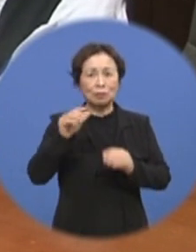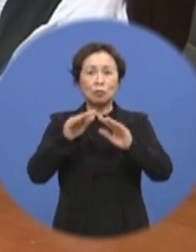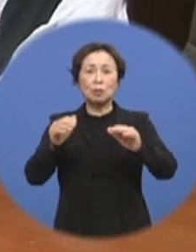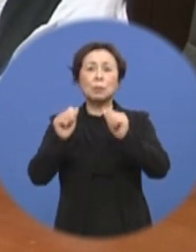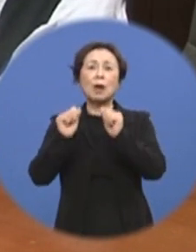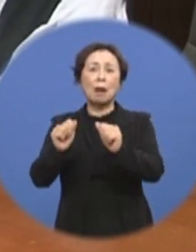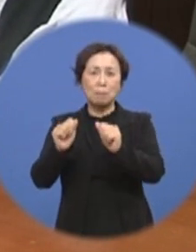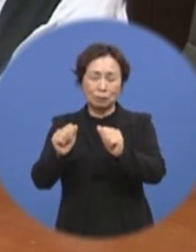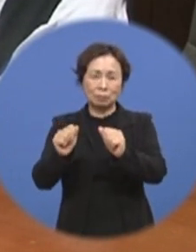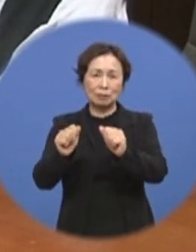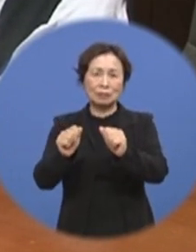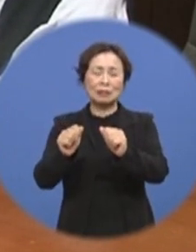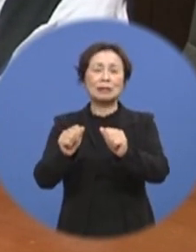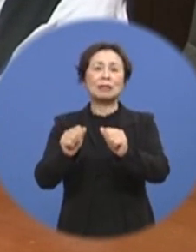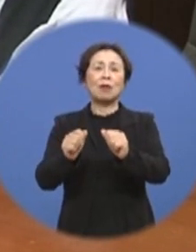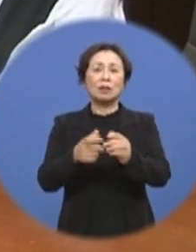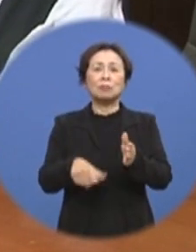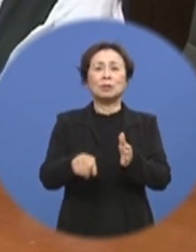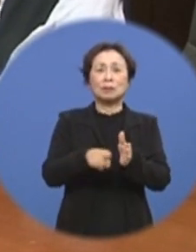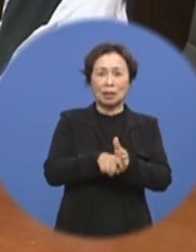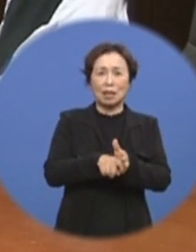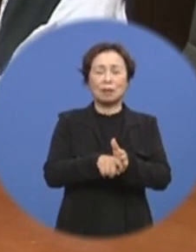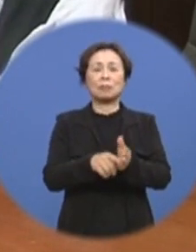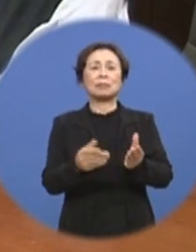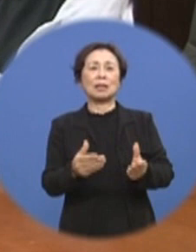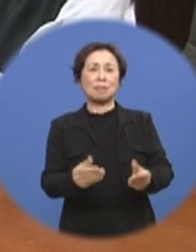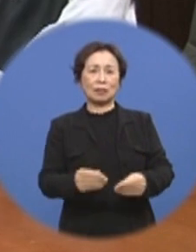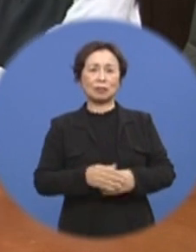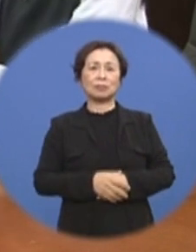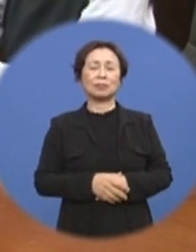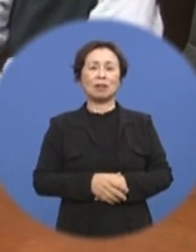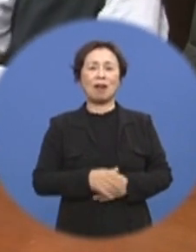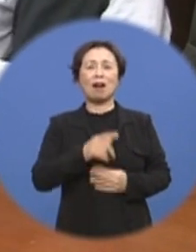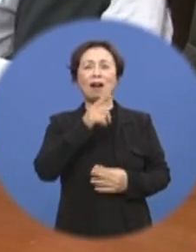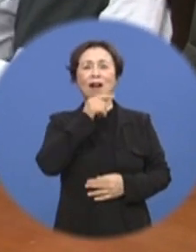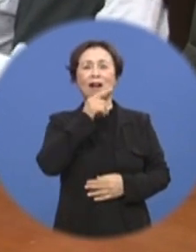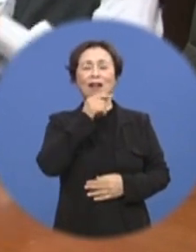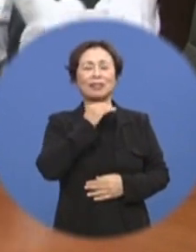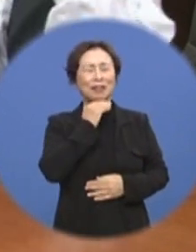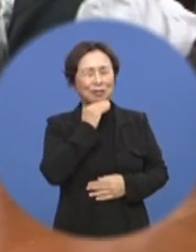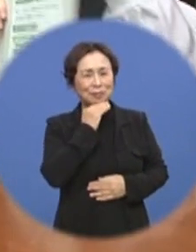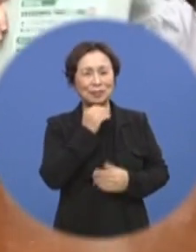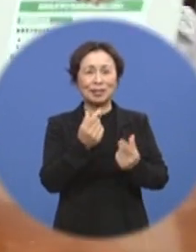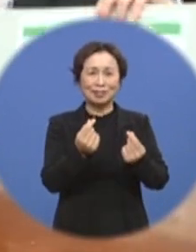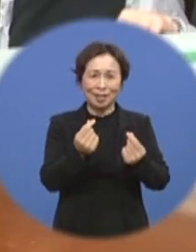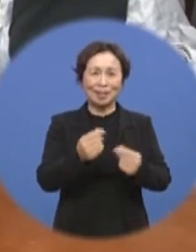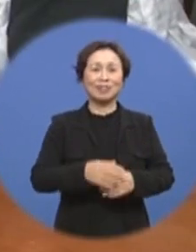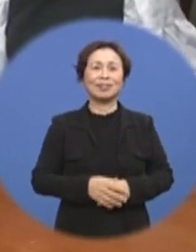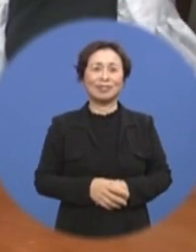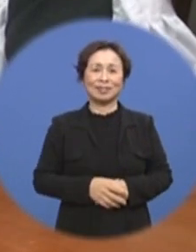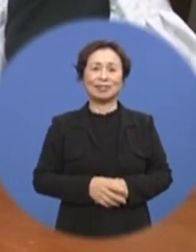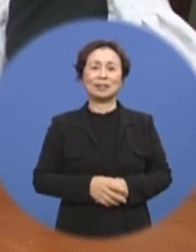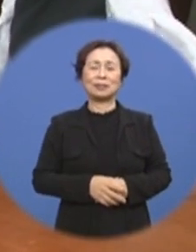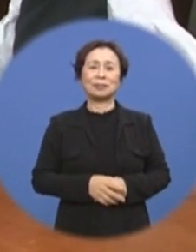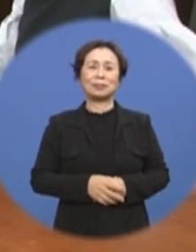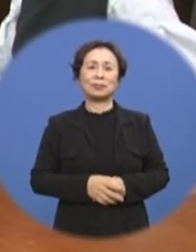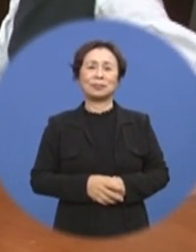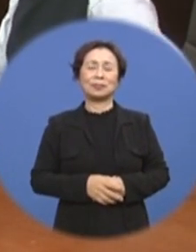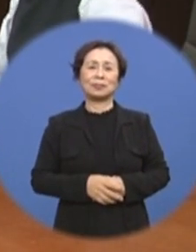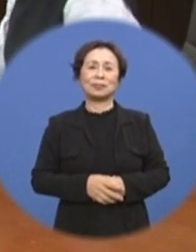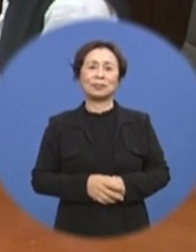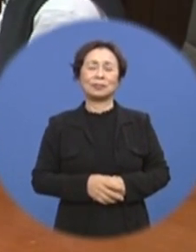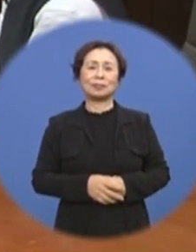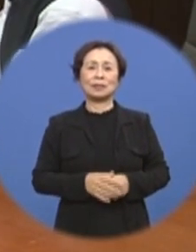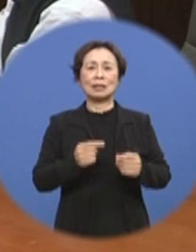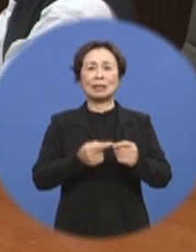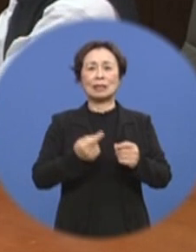にちょっとつけましたはそうですかとても楽しみな取り組みですねさあそれから